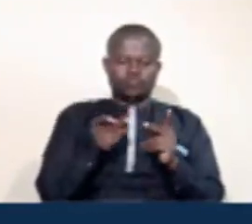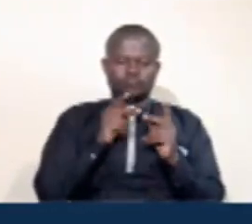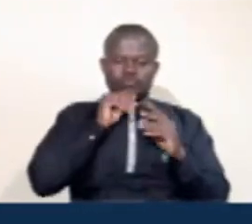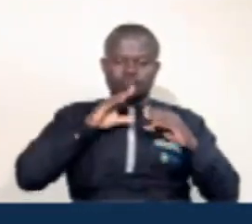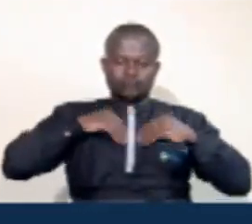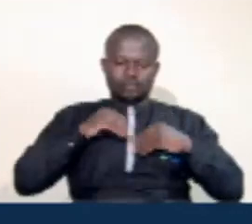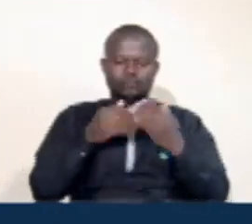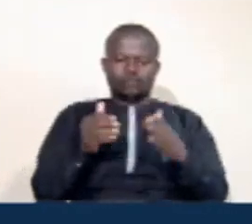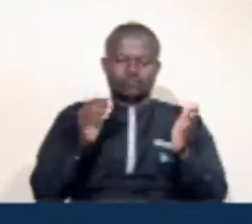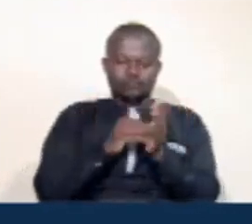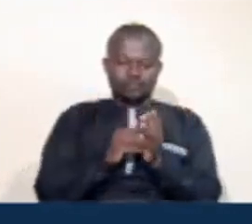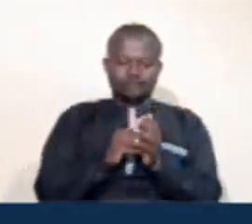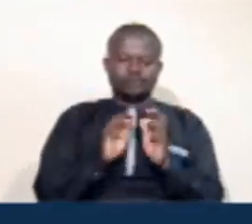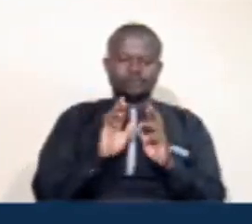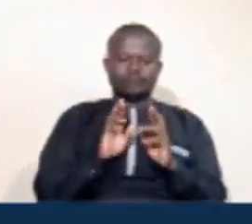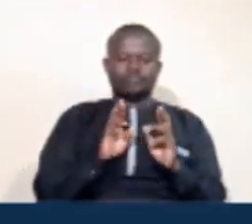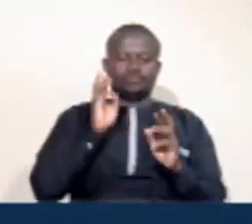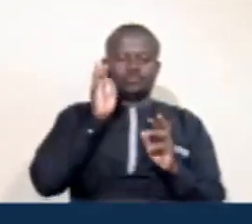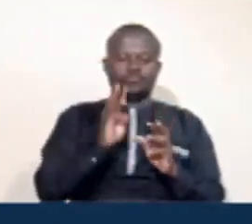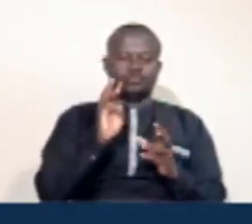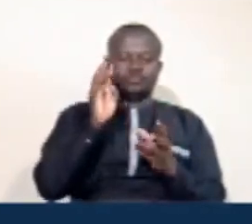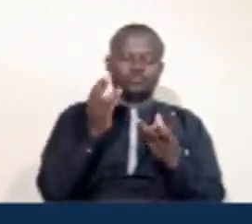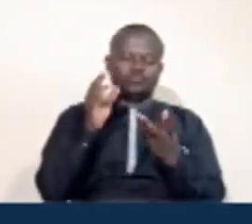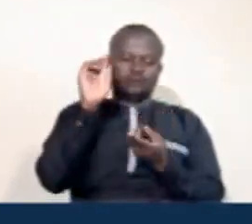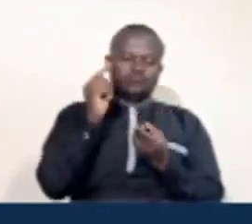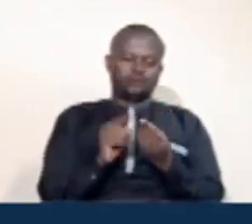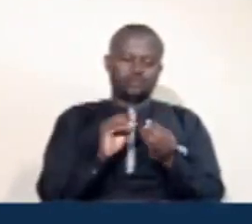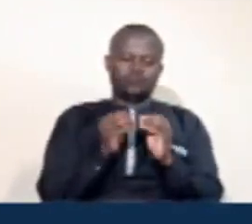Ngo yize kandi ko izanagabanya umubare w'abari